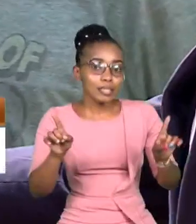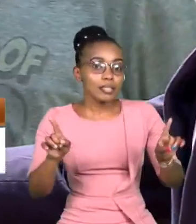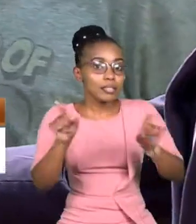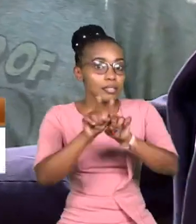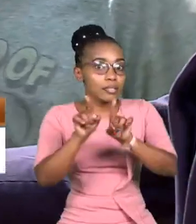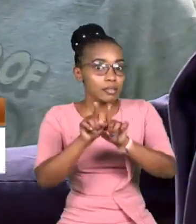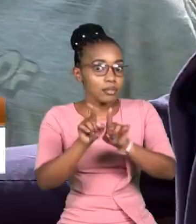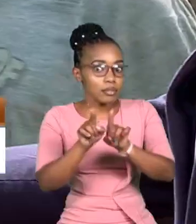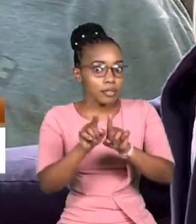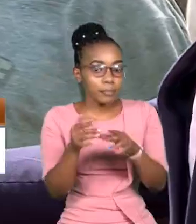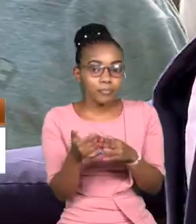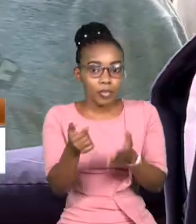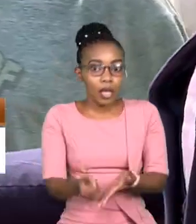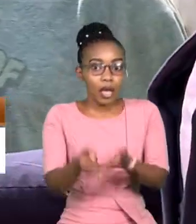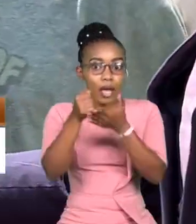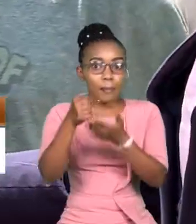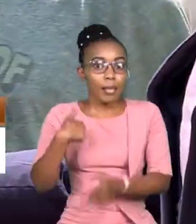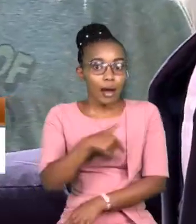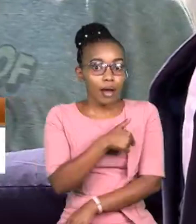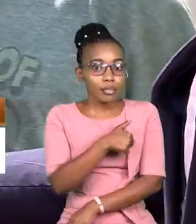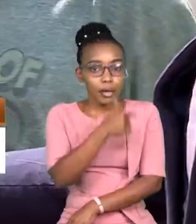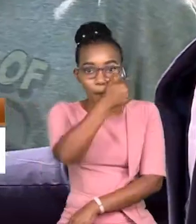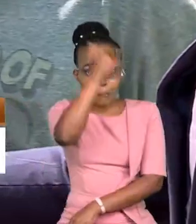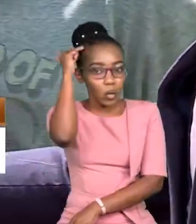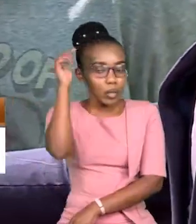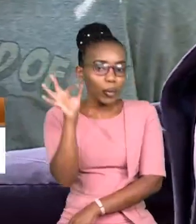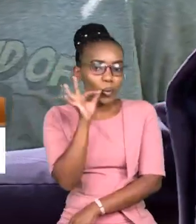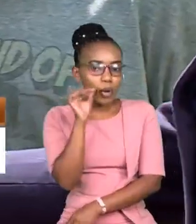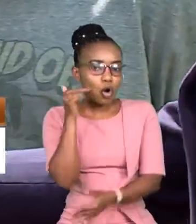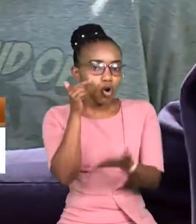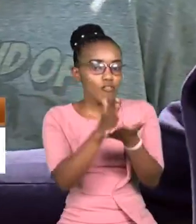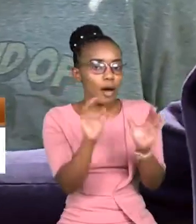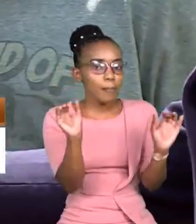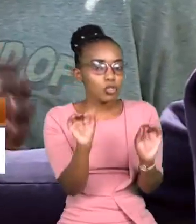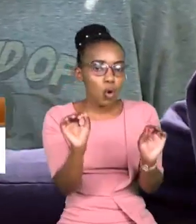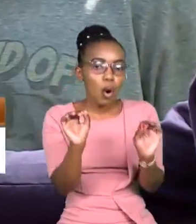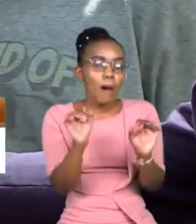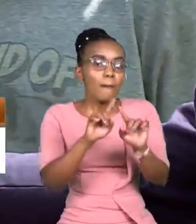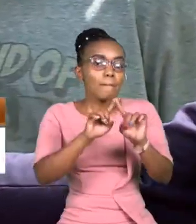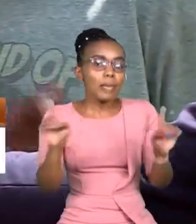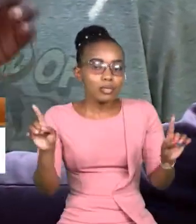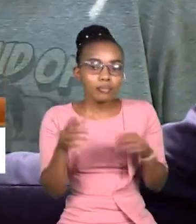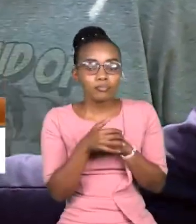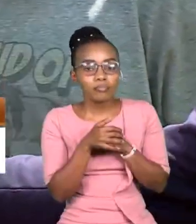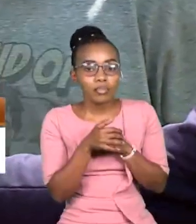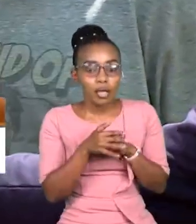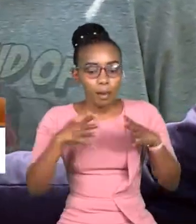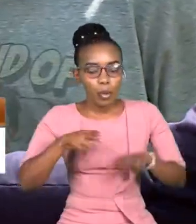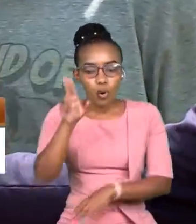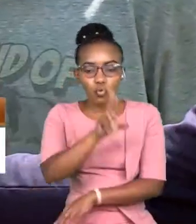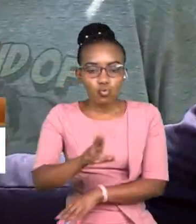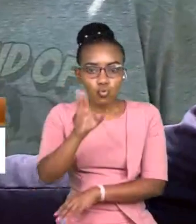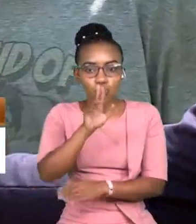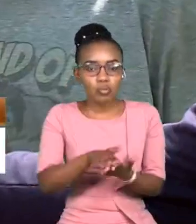tutakuwa tukiweza kujisaidia kwa sababu tukisema bangi isikuwe legalized bado unapata tu bado venye tu imefunga ndivyo inatumika sana, unapata